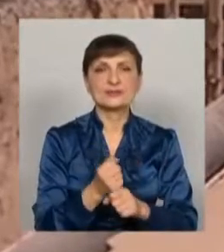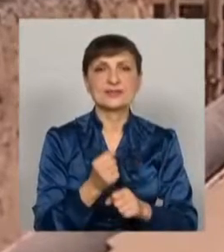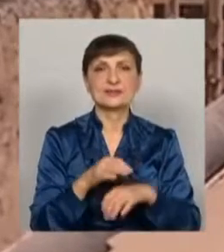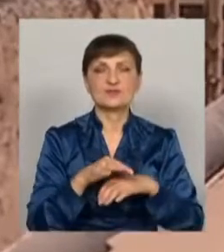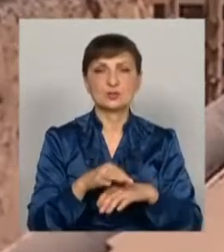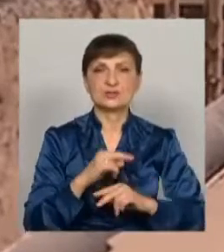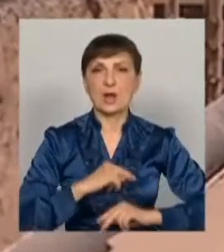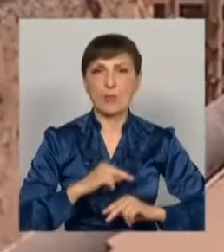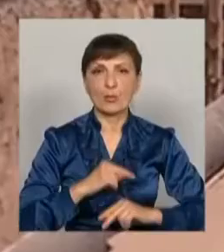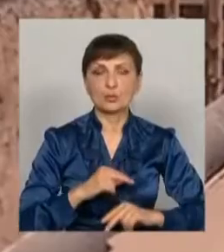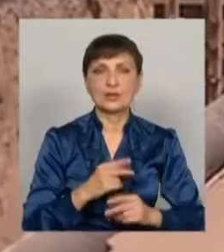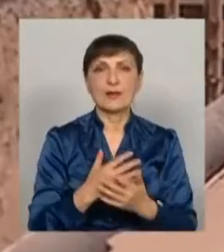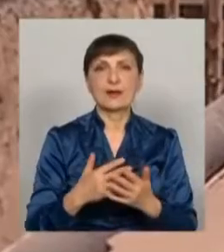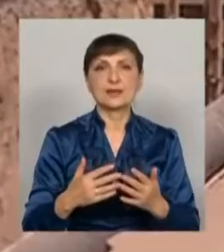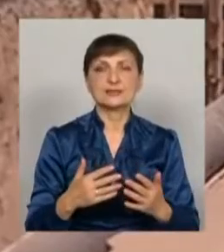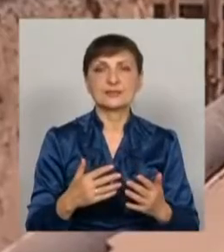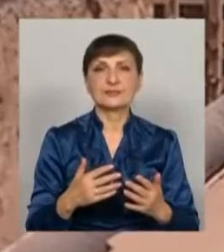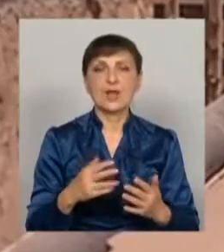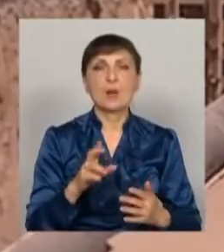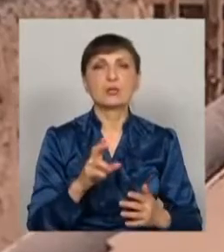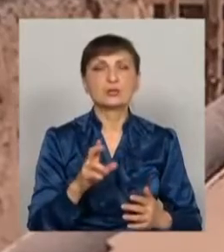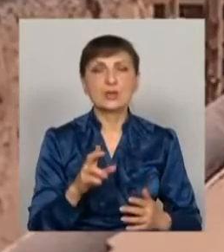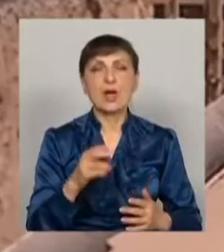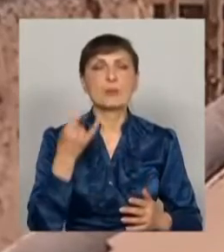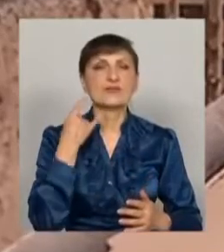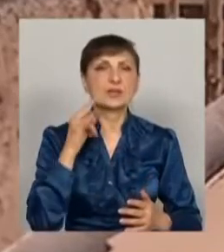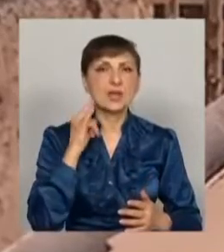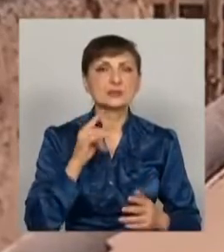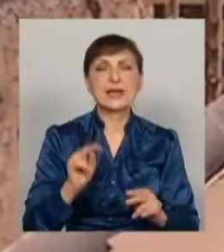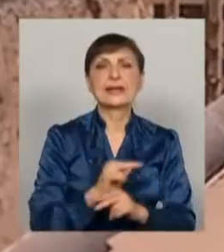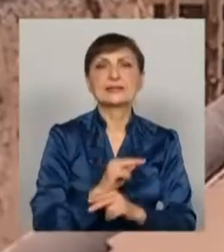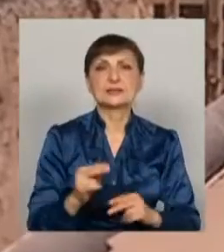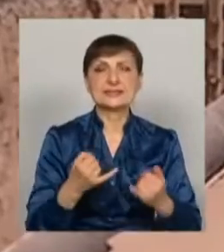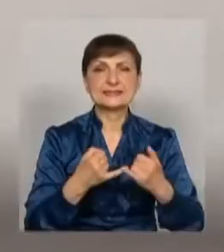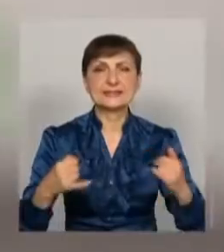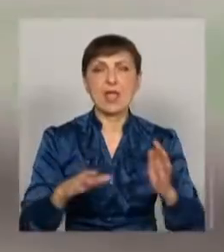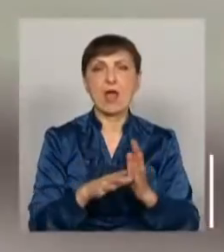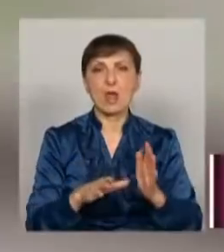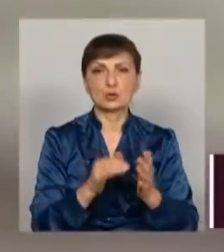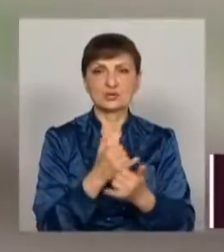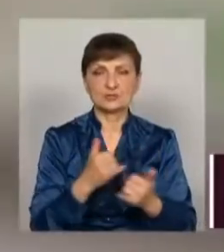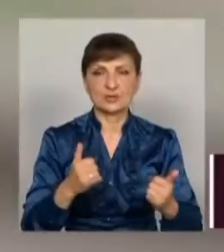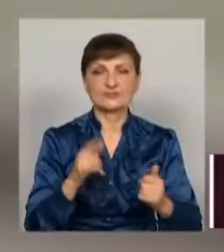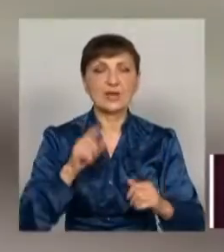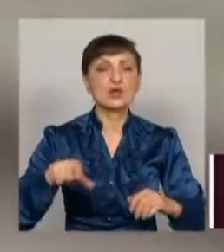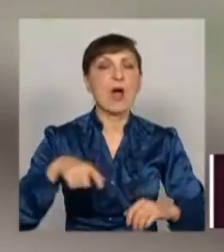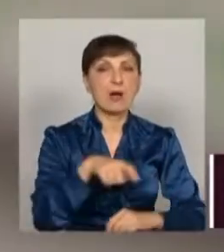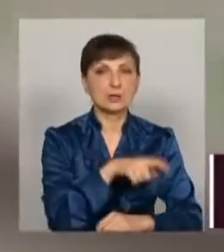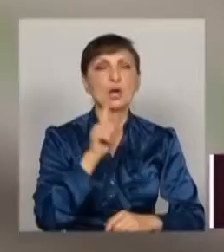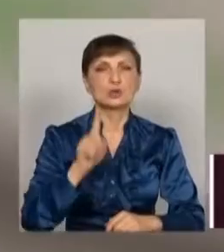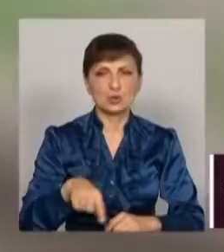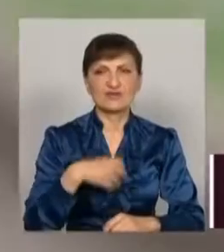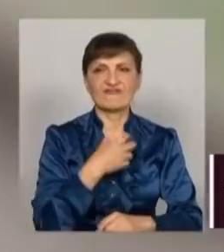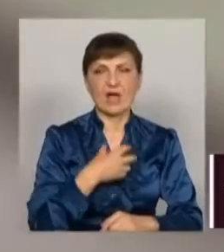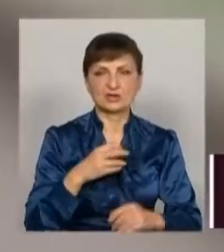лог паладина брюс тайские павлодарской ведутся на реконструкции электроснабжения арочные сети тоже в числе актуальных